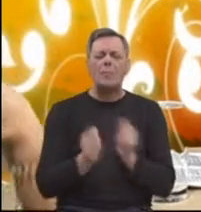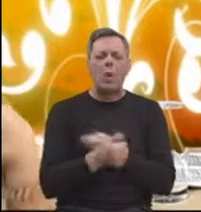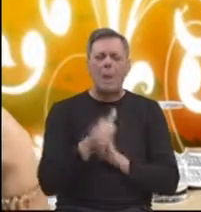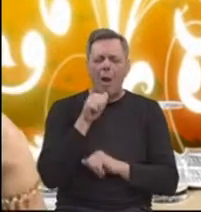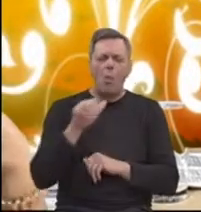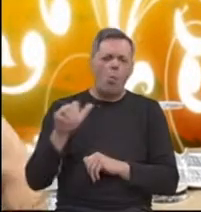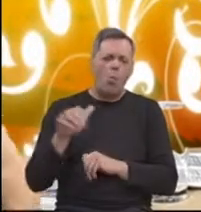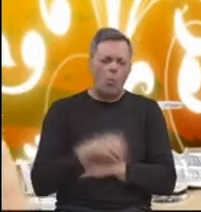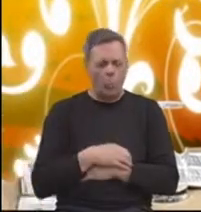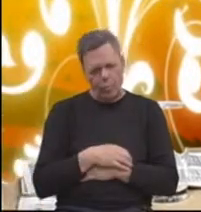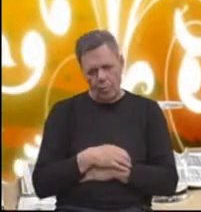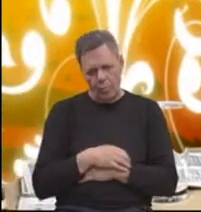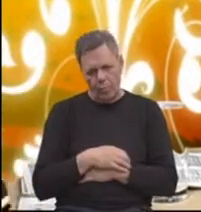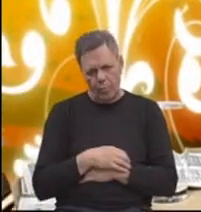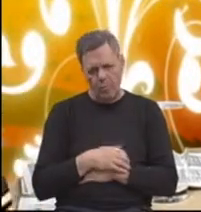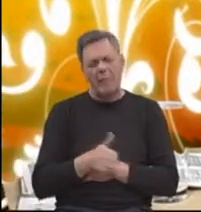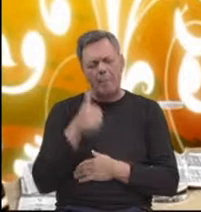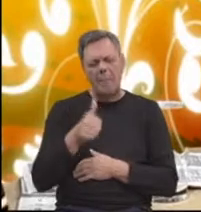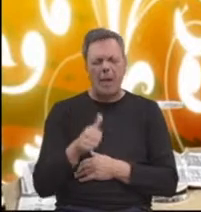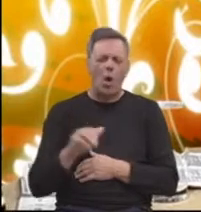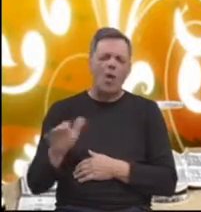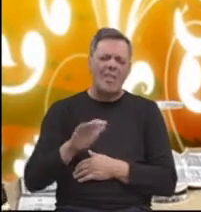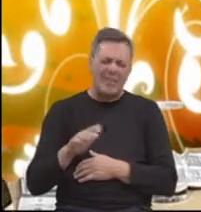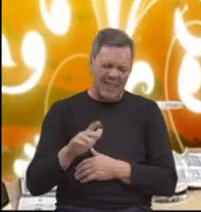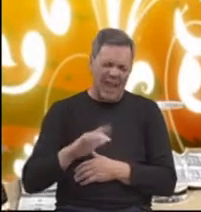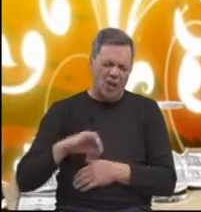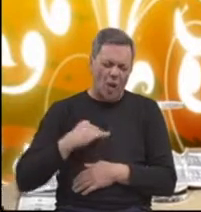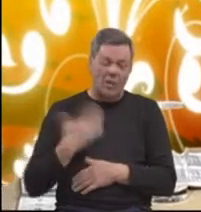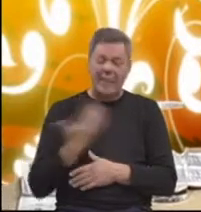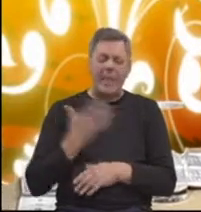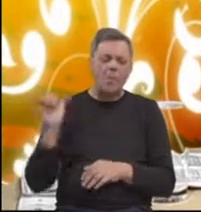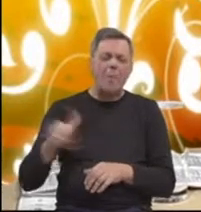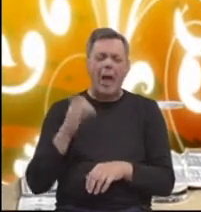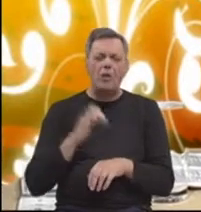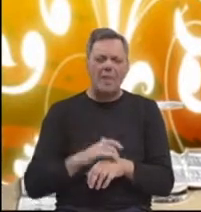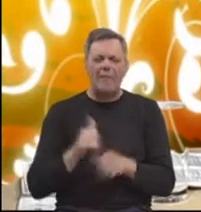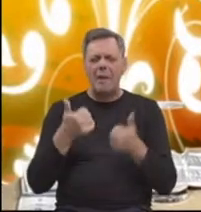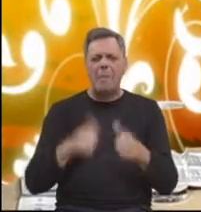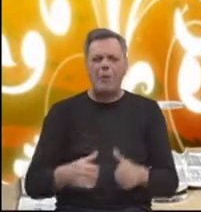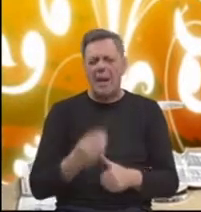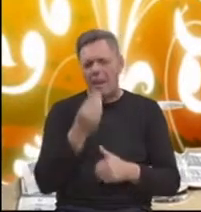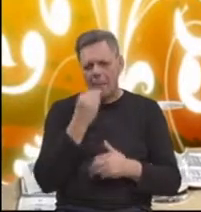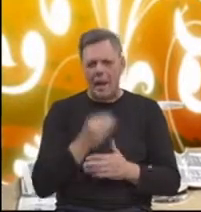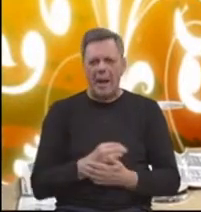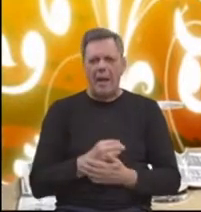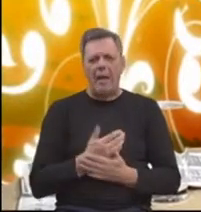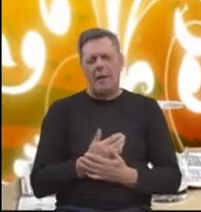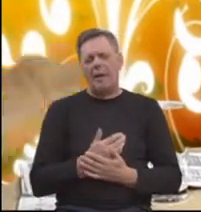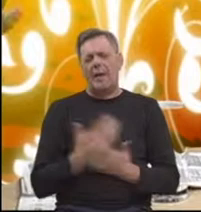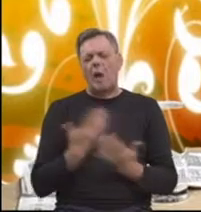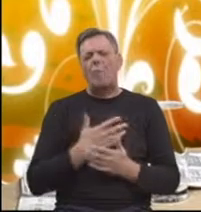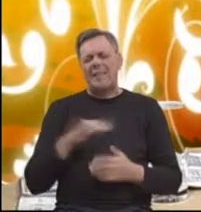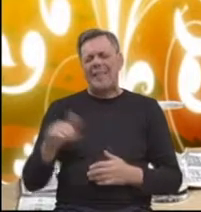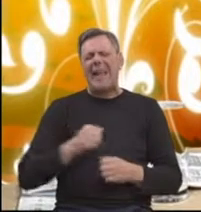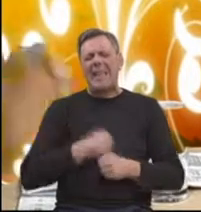dječje, zapravo primarno dječju dobu, gdje su najosjetljiviji modeli prehrane djeluju da bi se dijete